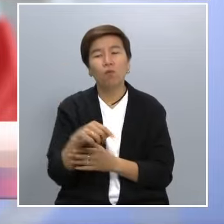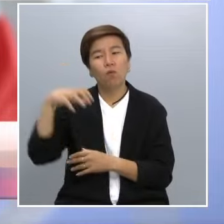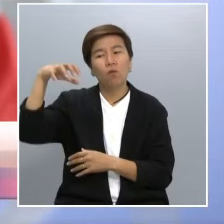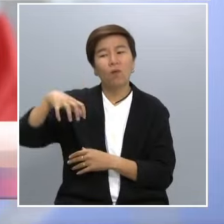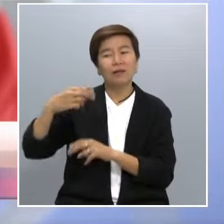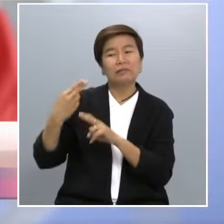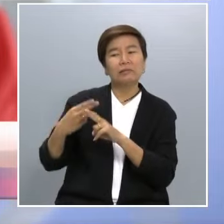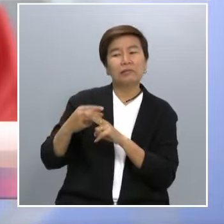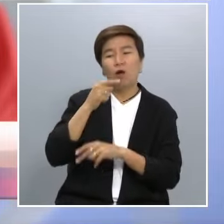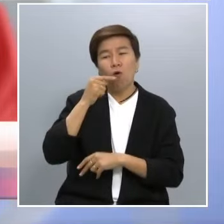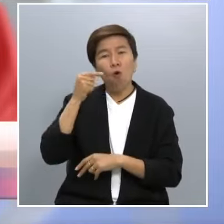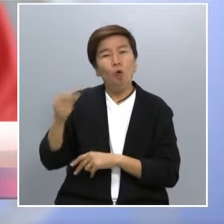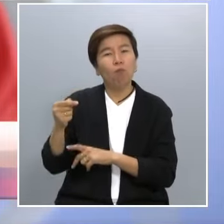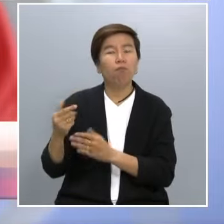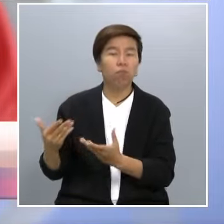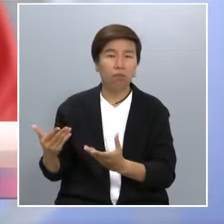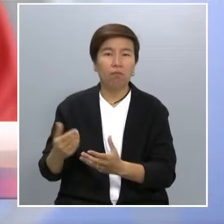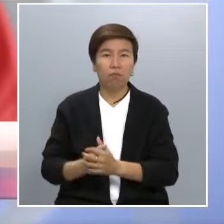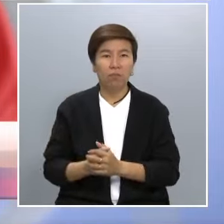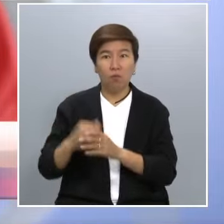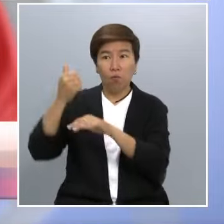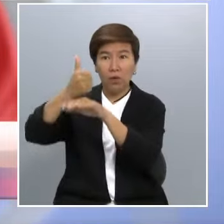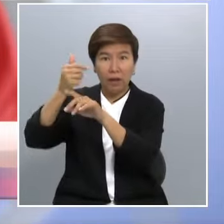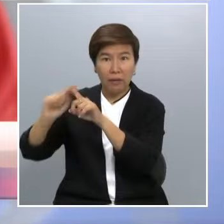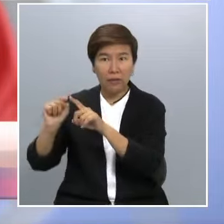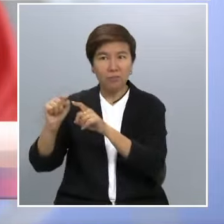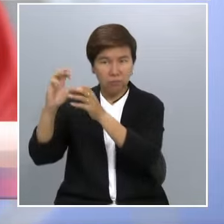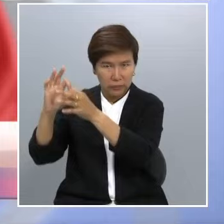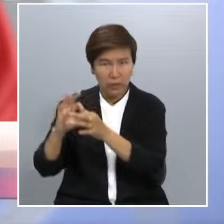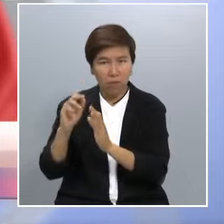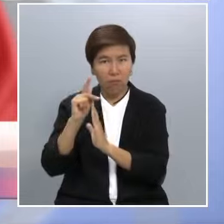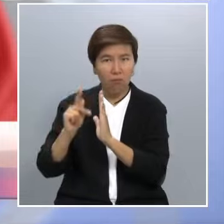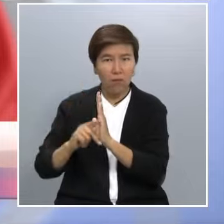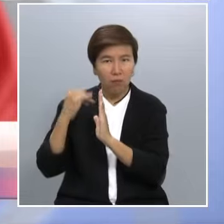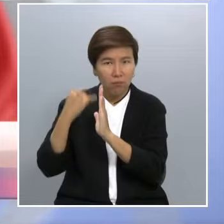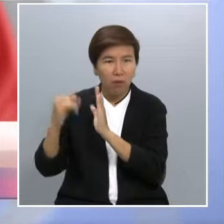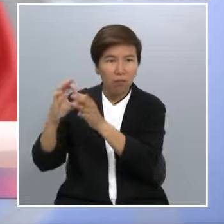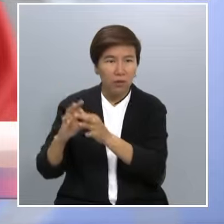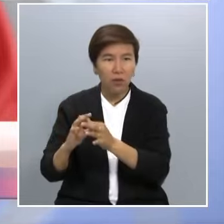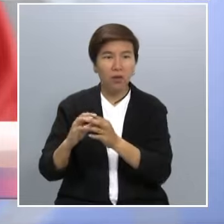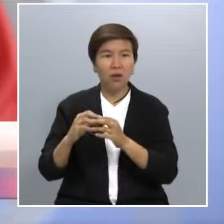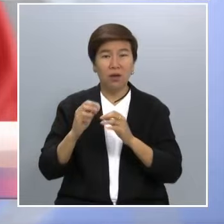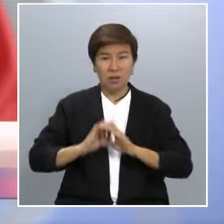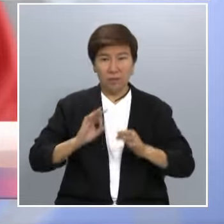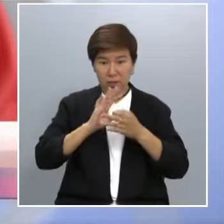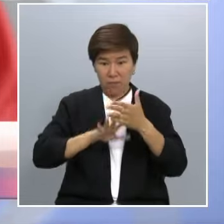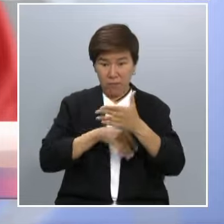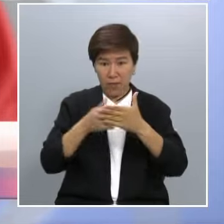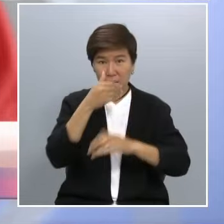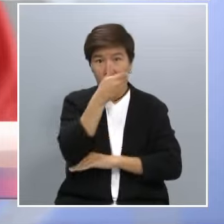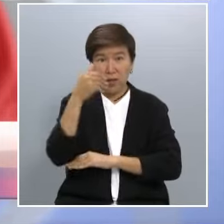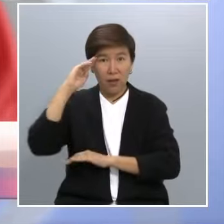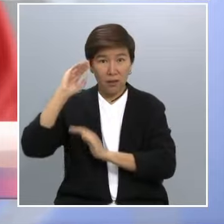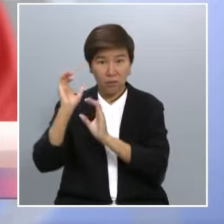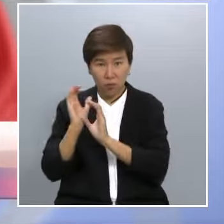ที่ผู้ปฏิบัติที่สุ่มเสี่ยงต่อการจะถูกดำเนินกิจการนโยบายของสำนักงานตำรวจชาติต้องมีการมาทบทวนนะครับทั้งเรื่องของการว